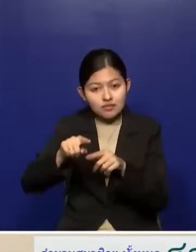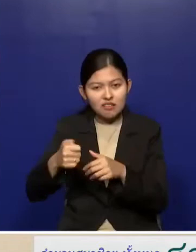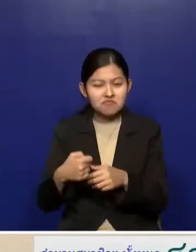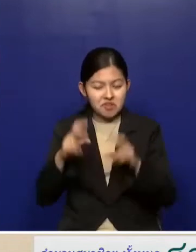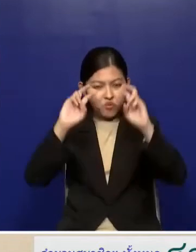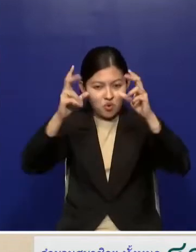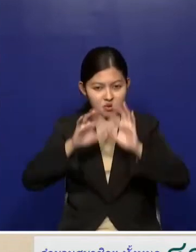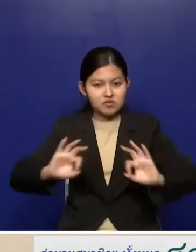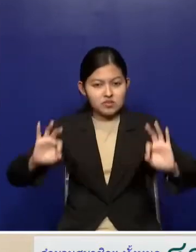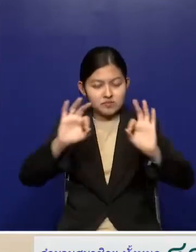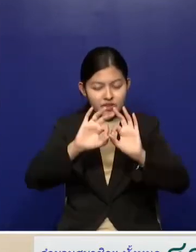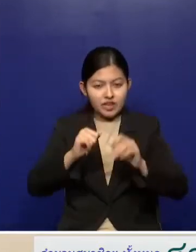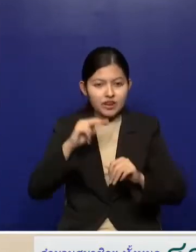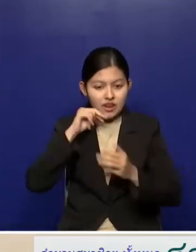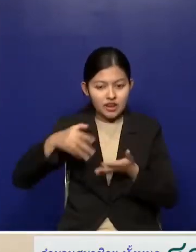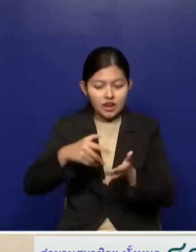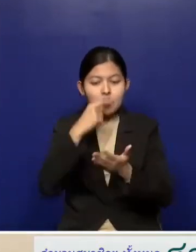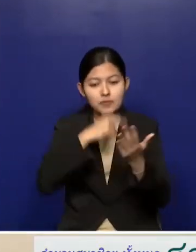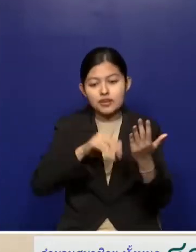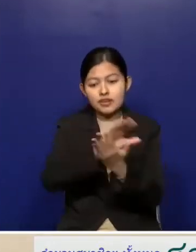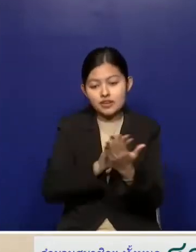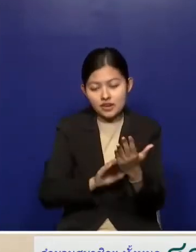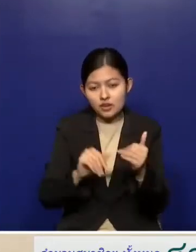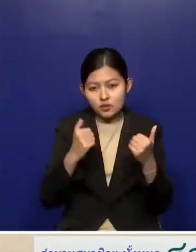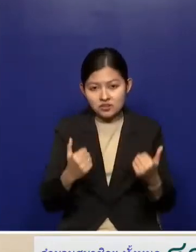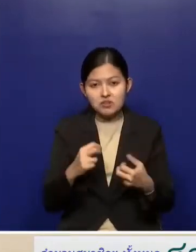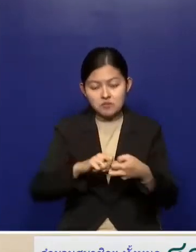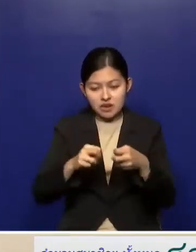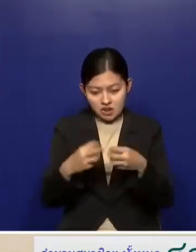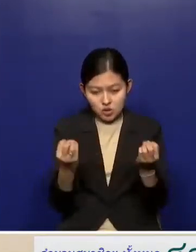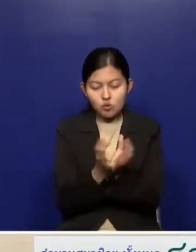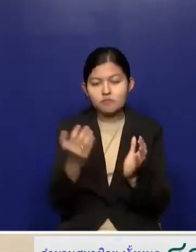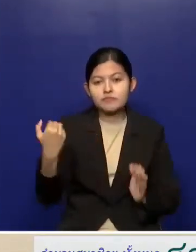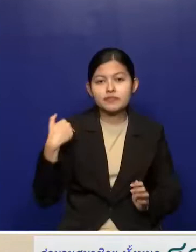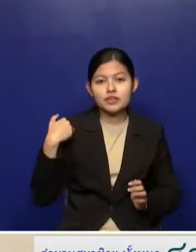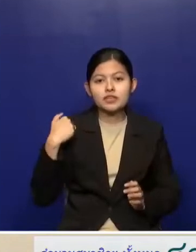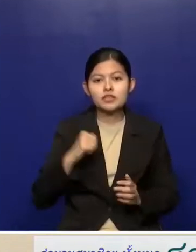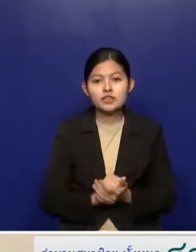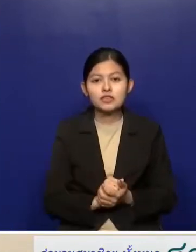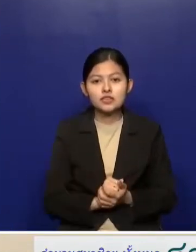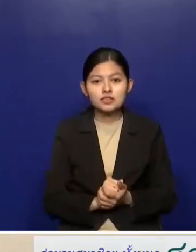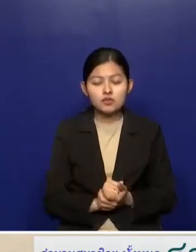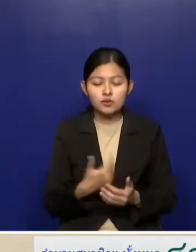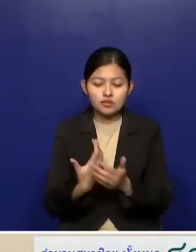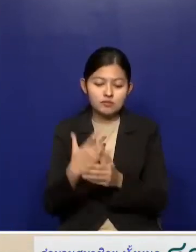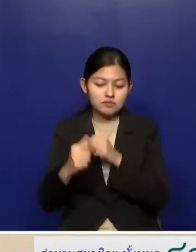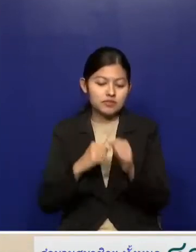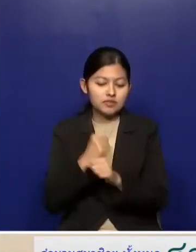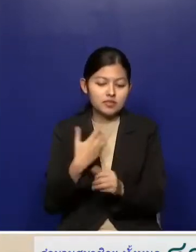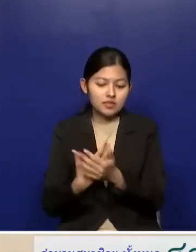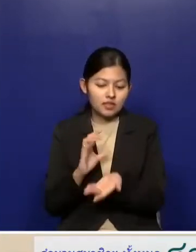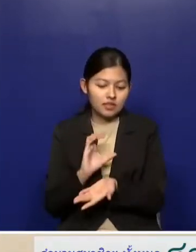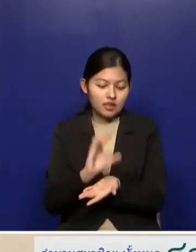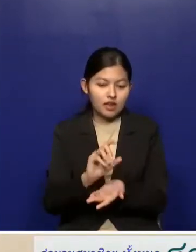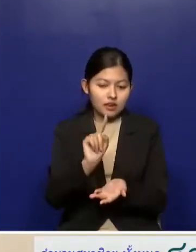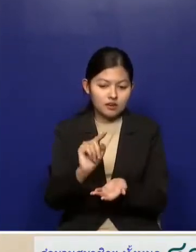ทำให้การบริจักน้ประเทศไทยทุกวนนี้ยังมีปัญหาอยู่แ้วาเราจะทุ่มเงินลงไปปีรับหลัก